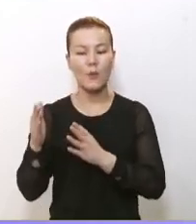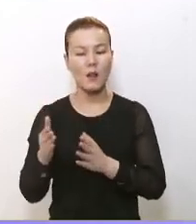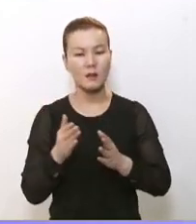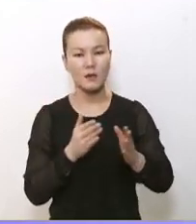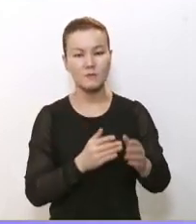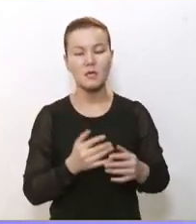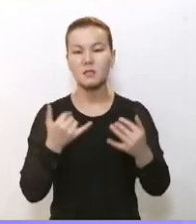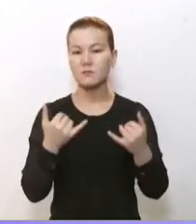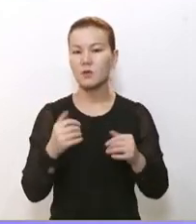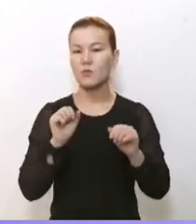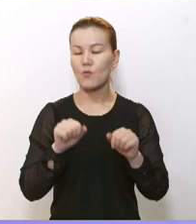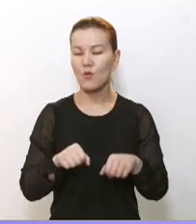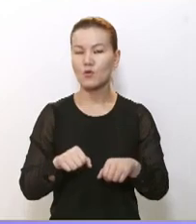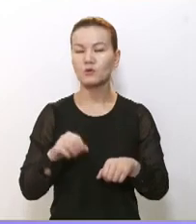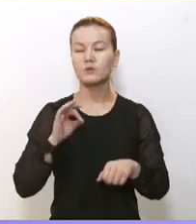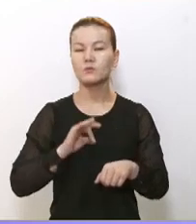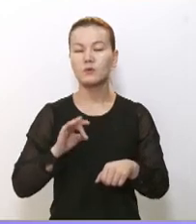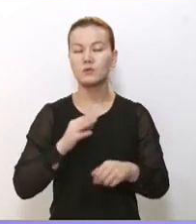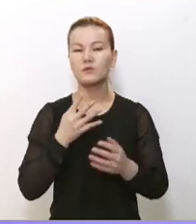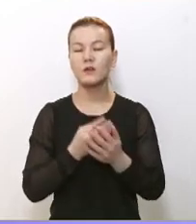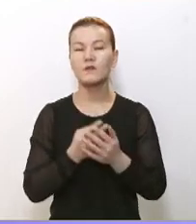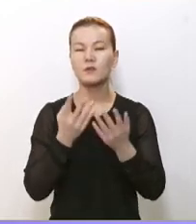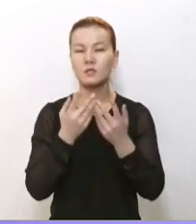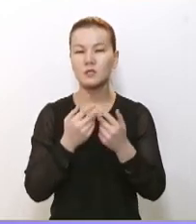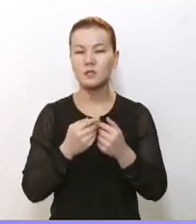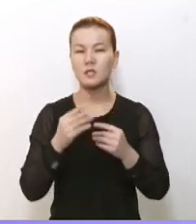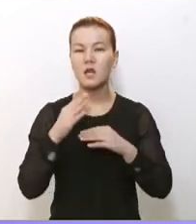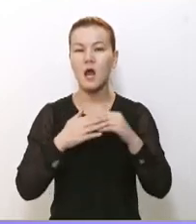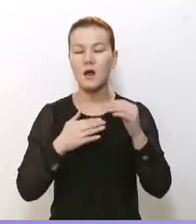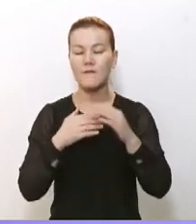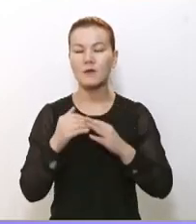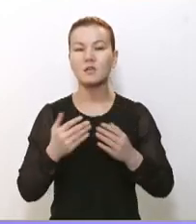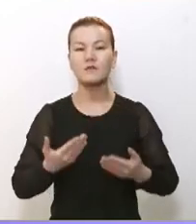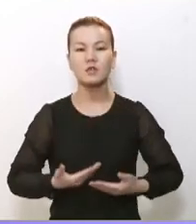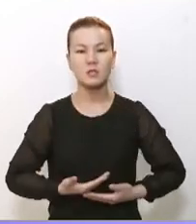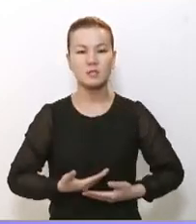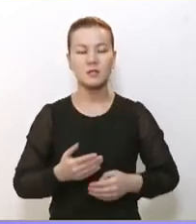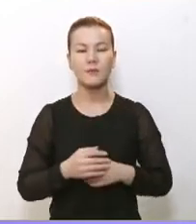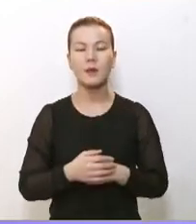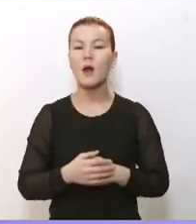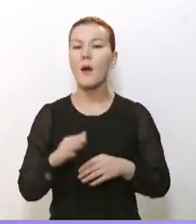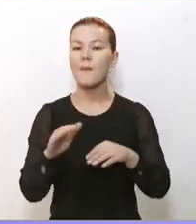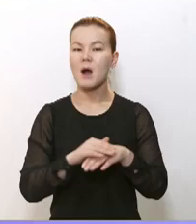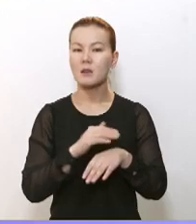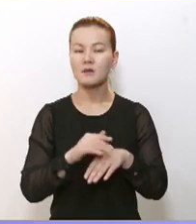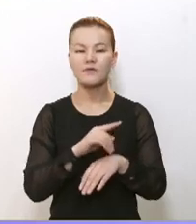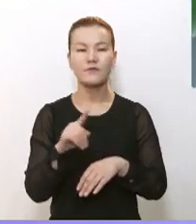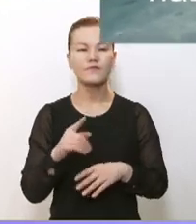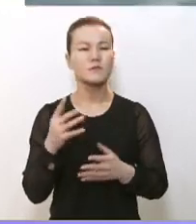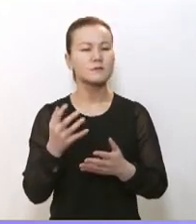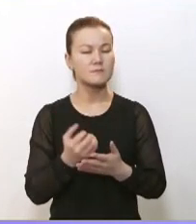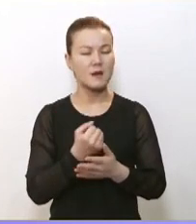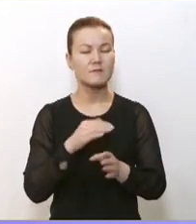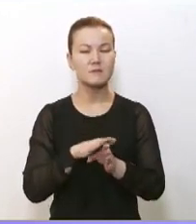И теперь можем применить свои вычислительные навыки в жизни. Молодцы! Вы